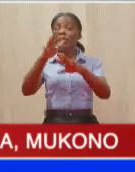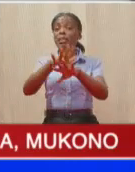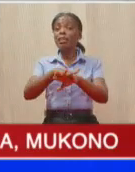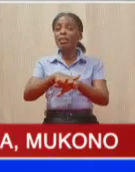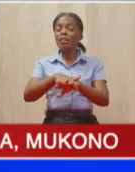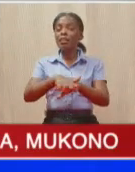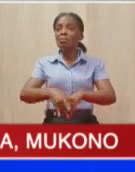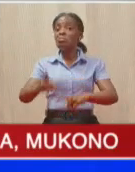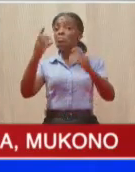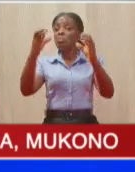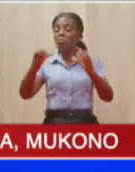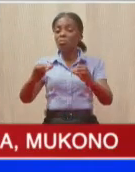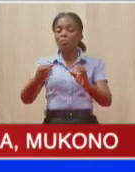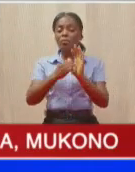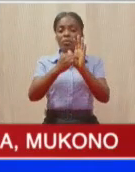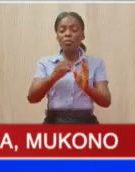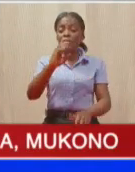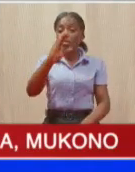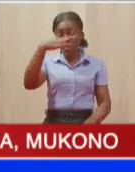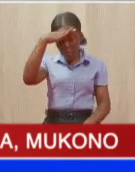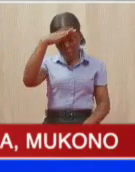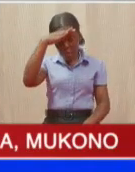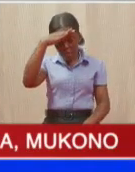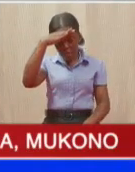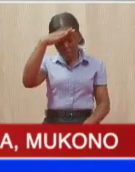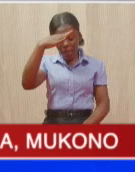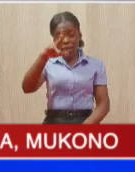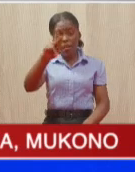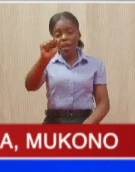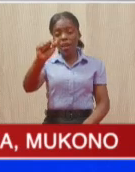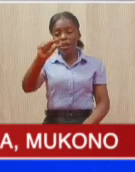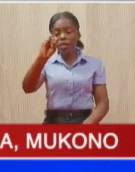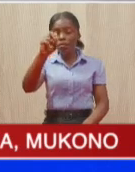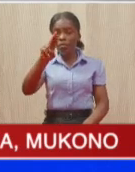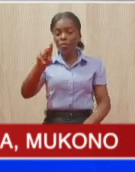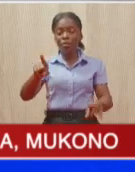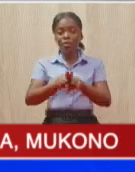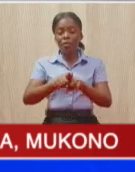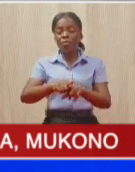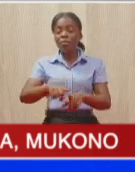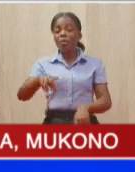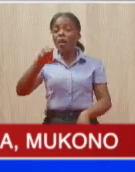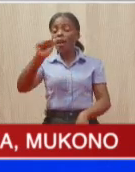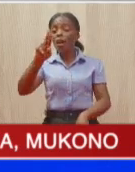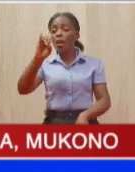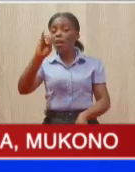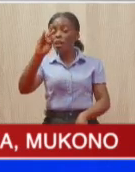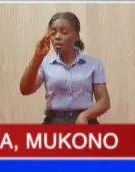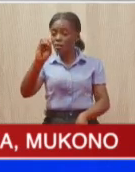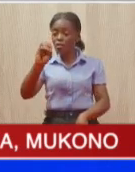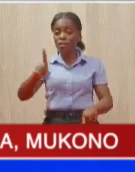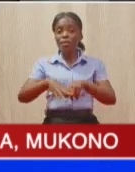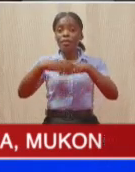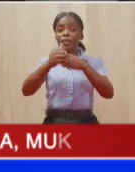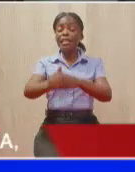lwetabiddwamu ab'ebyokwerinda okubadde osi wa poliisi y'e Mbarara Kajimu ne Nama aliko ssaako n'abakulembeze